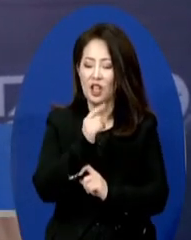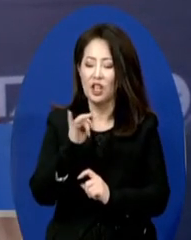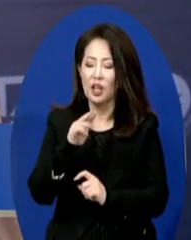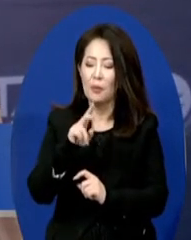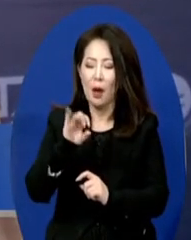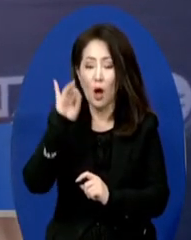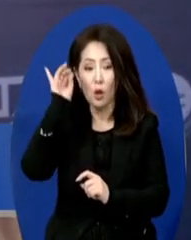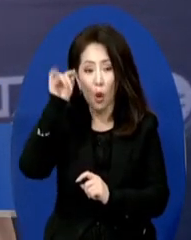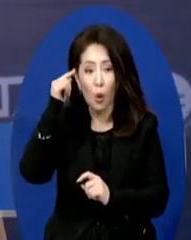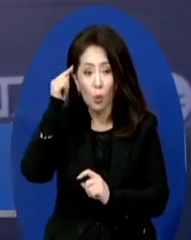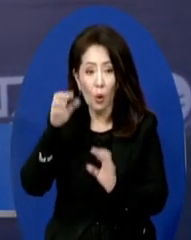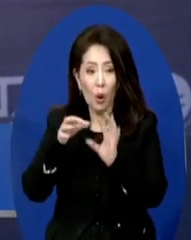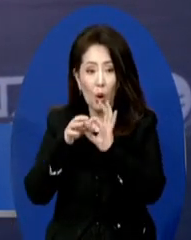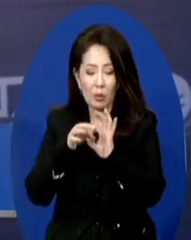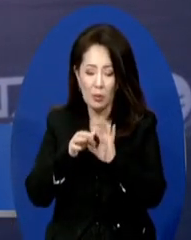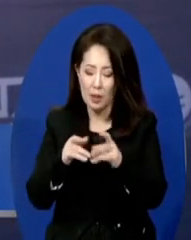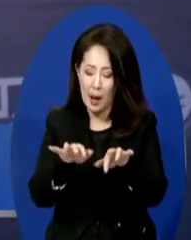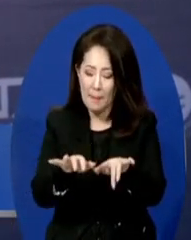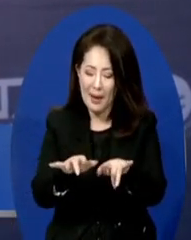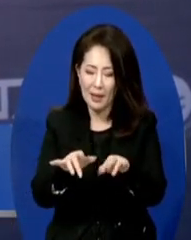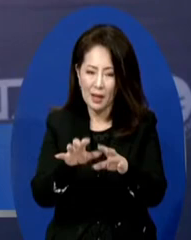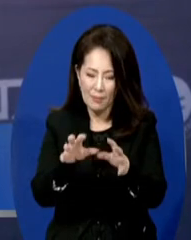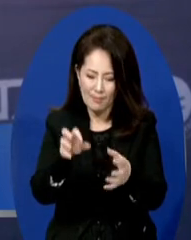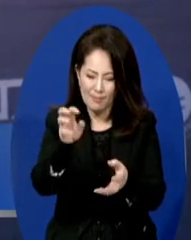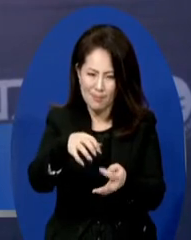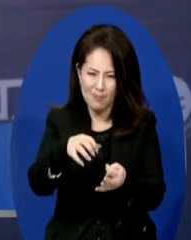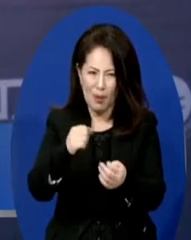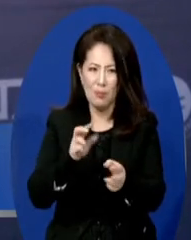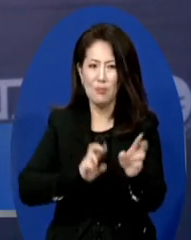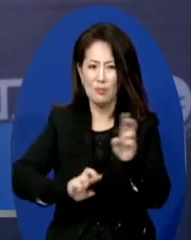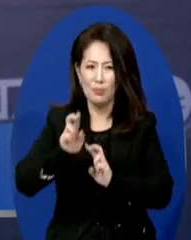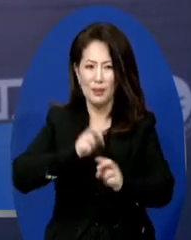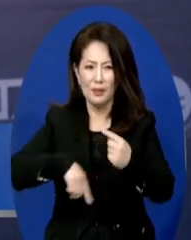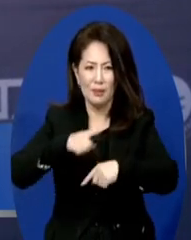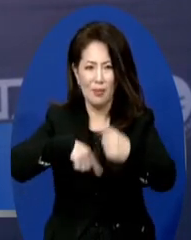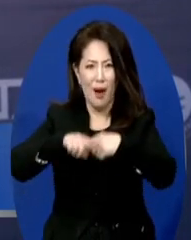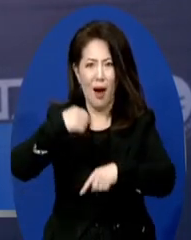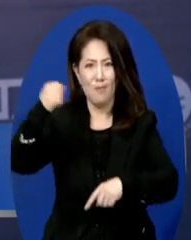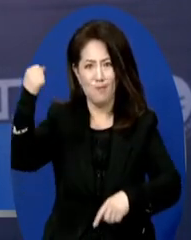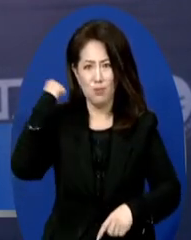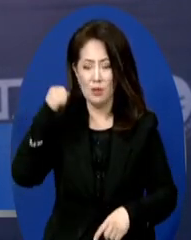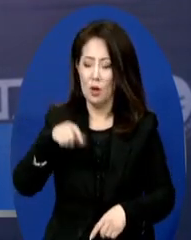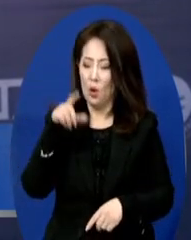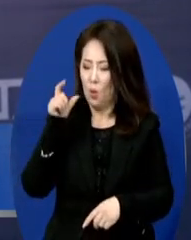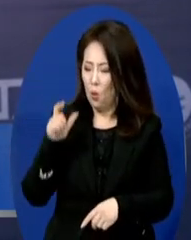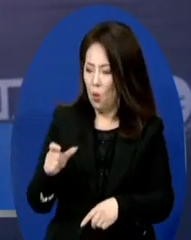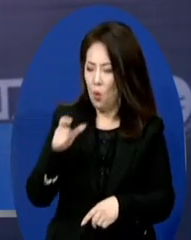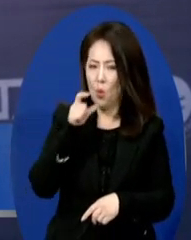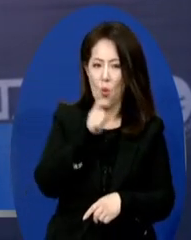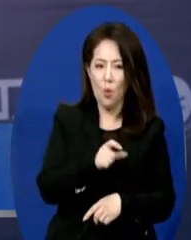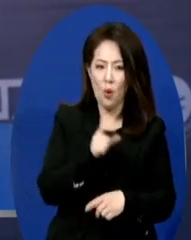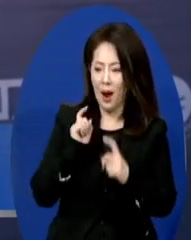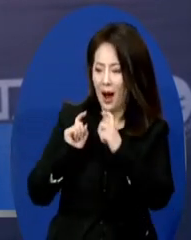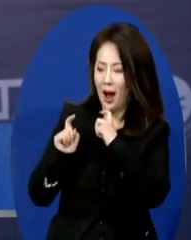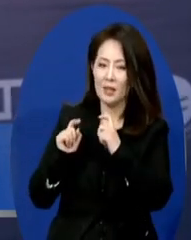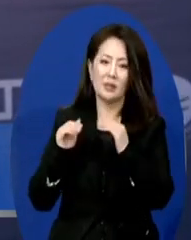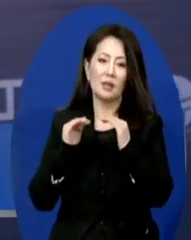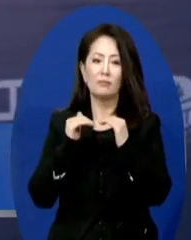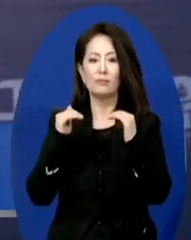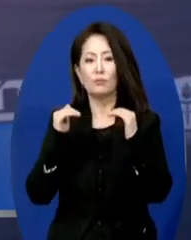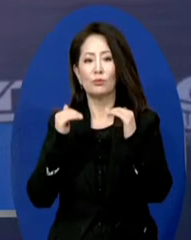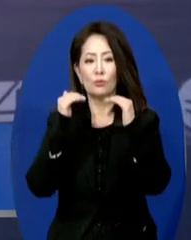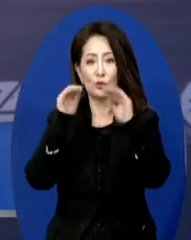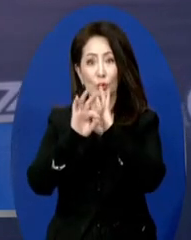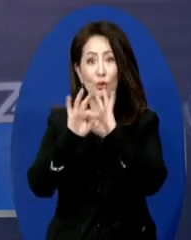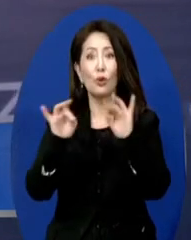өгөгдөл буюу дата сан дээр програм хөгжлөд тулгуурласан юм бизнес бол ирч авлаа. Өөрөлдөх бол хүн хоорондын харилцаач гэсэн арай өөр төвчөнд тодорхойлогдож